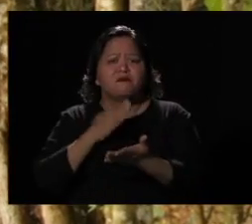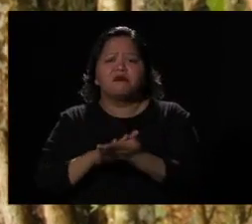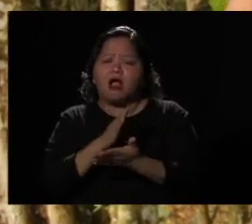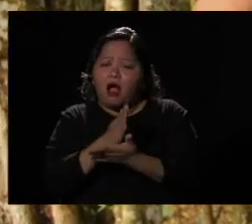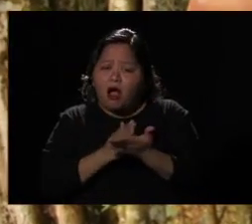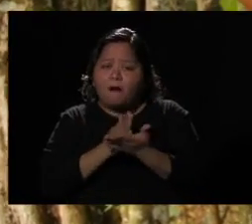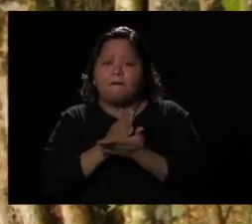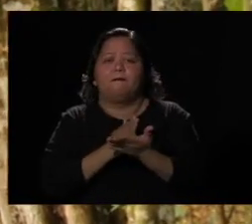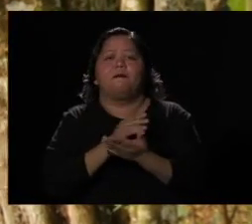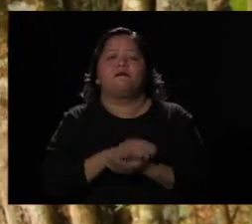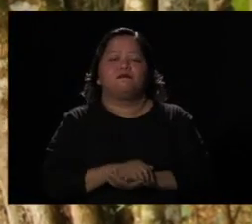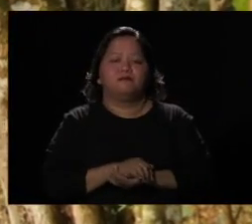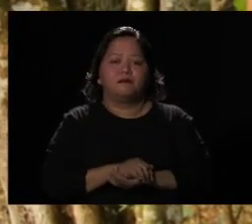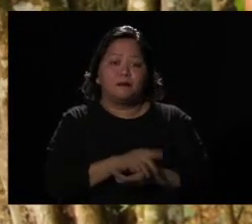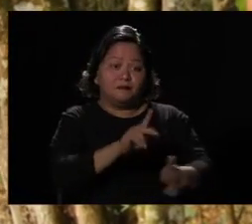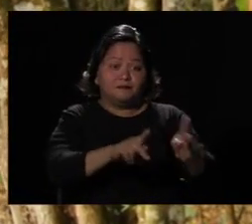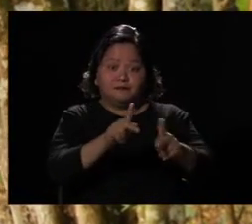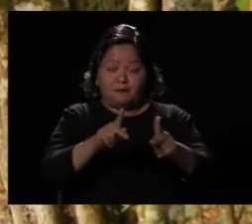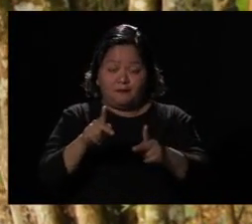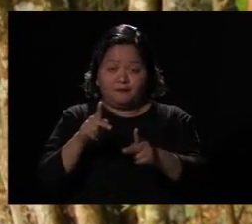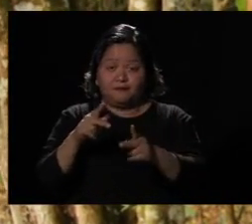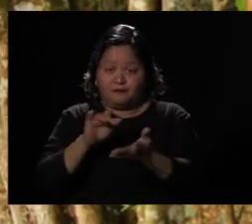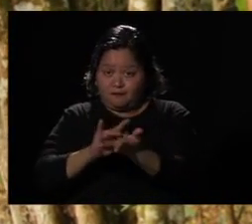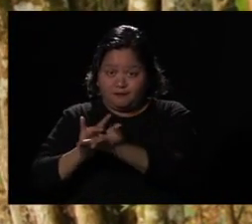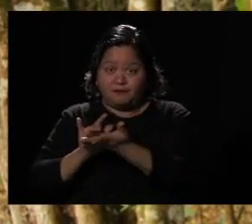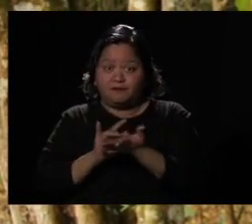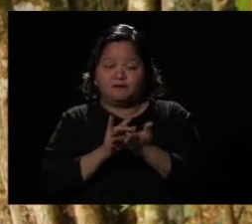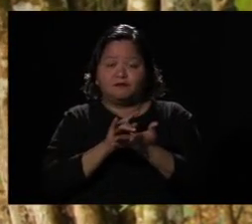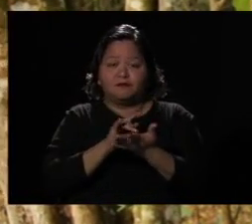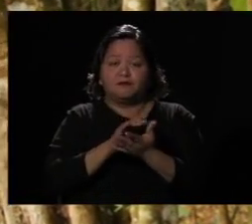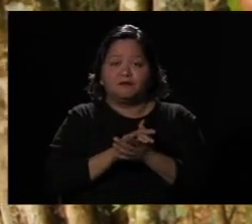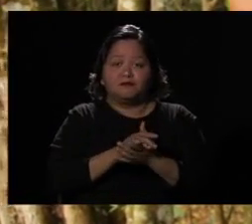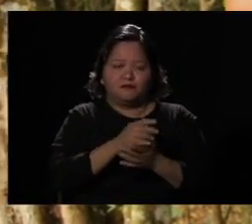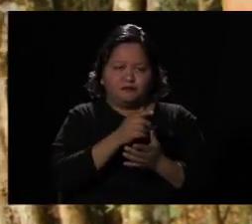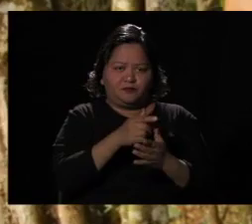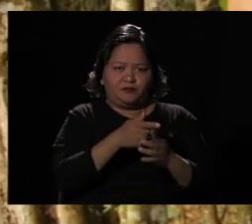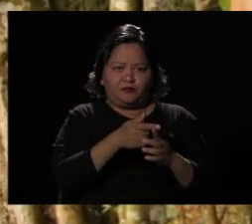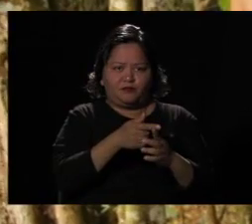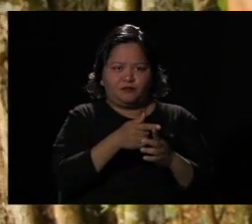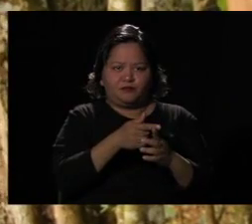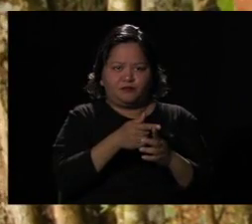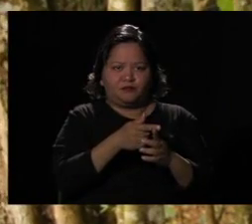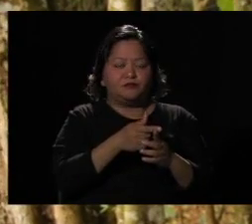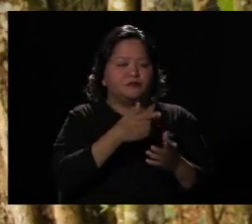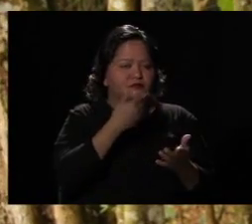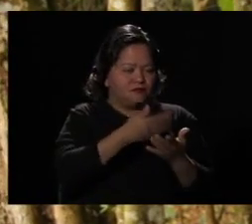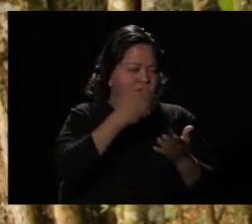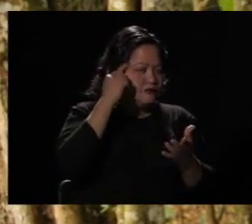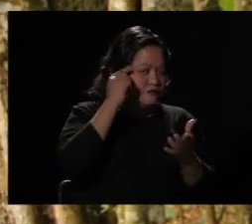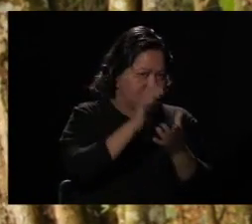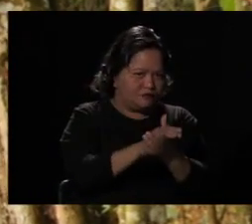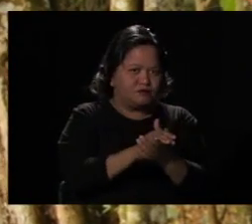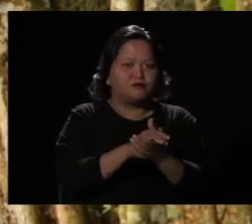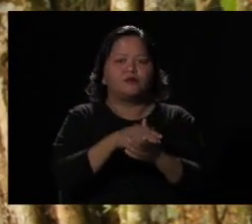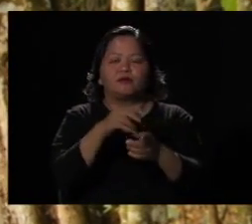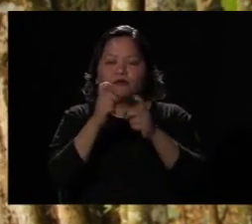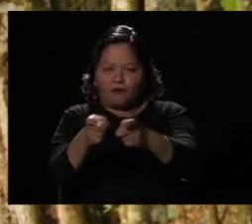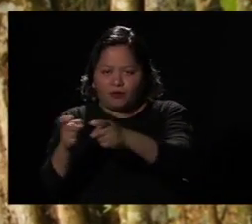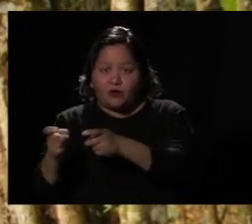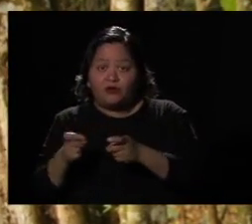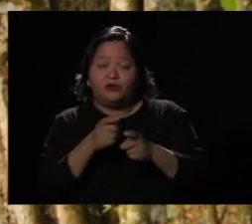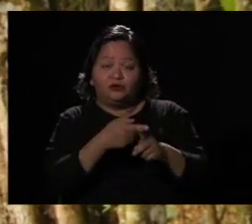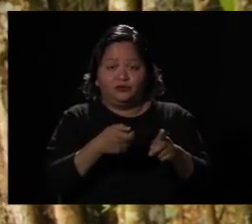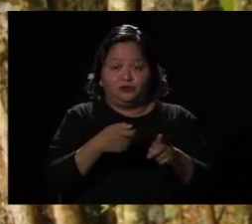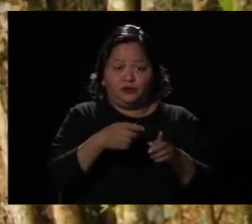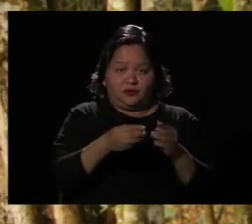Iamot tano siha, ginin itiningo, hinenge, jan ninain itano ni ginin iman